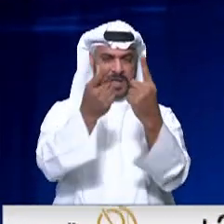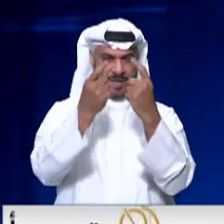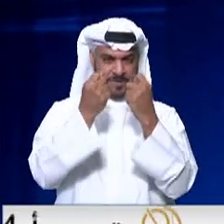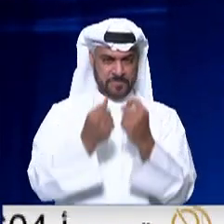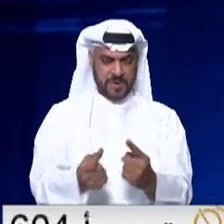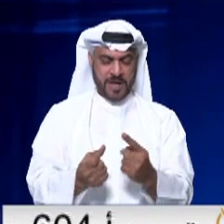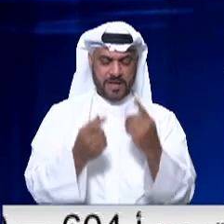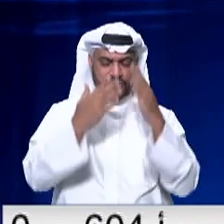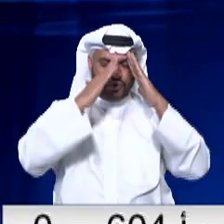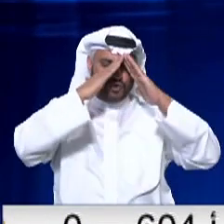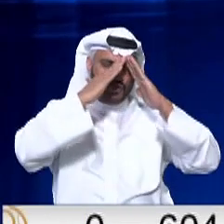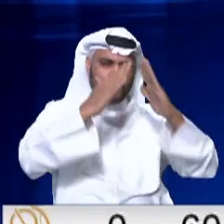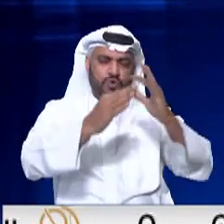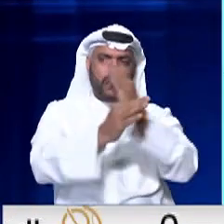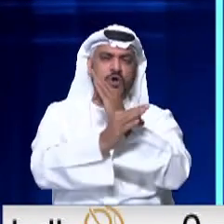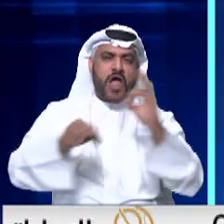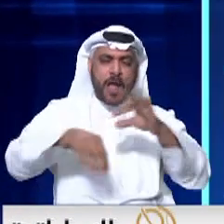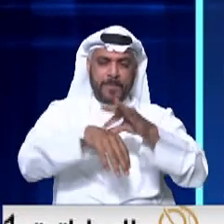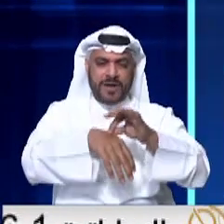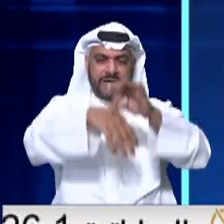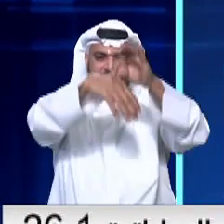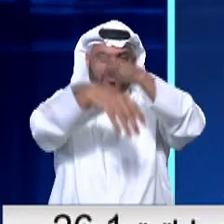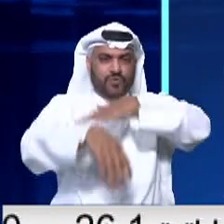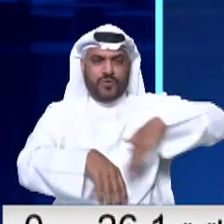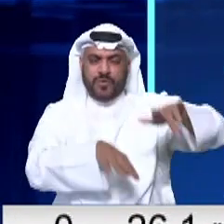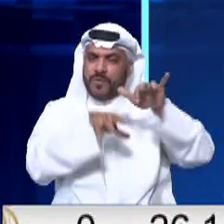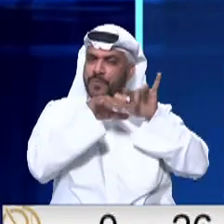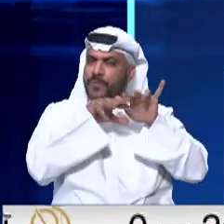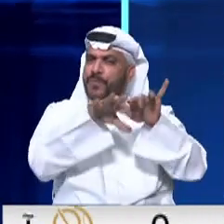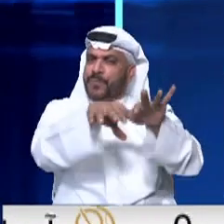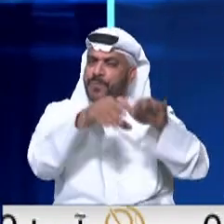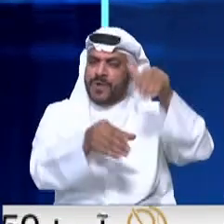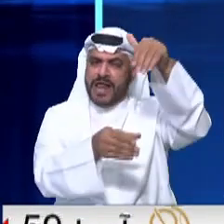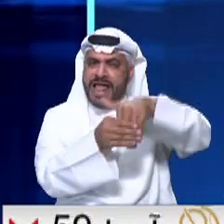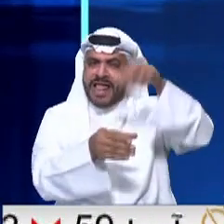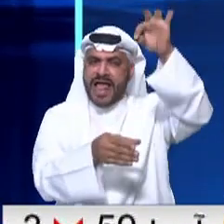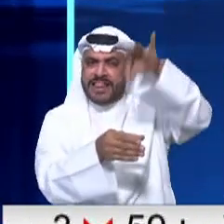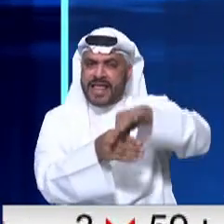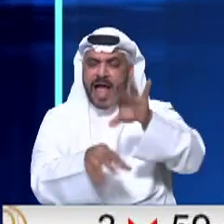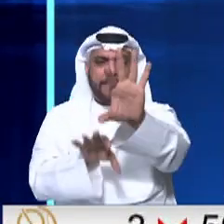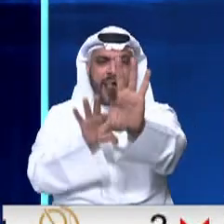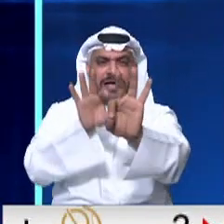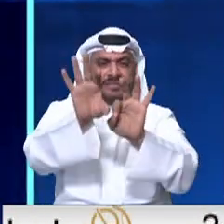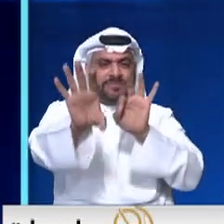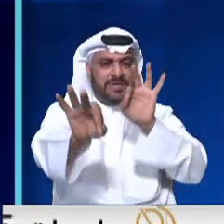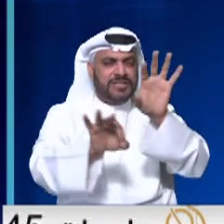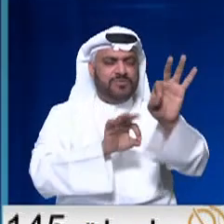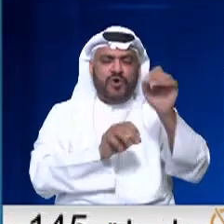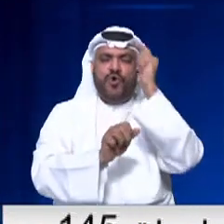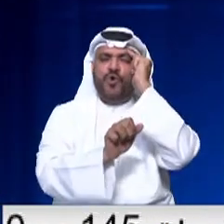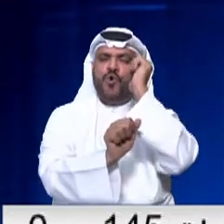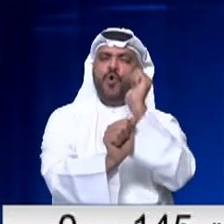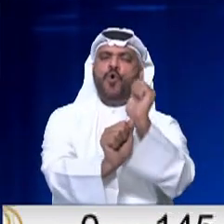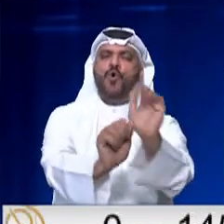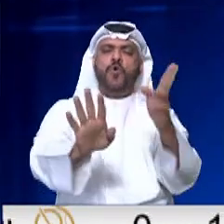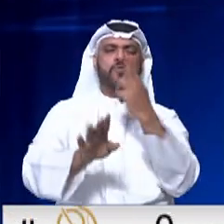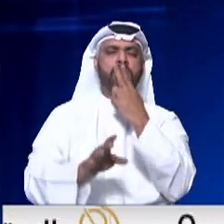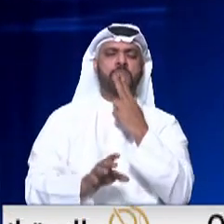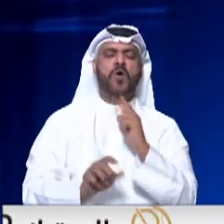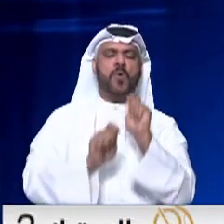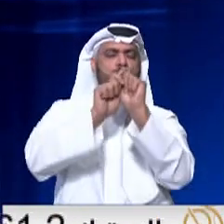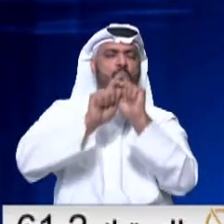ثناء على حرص الناخبين لممارسة دورهم الوطني في اختيار ممثليهم في مجلس الأمة،